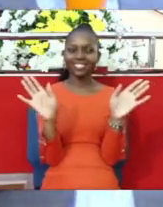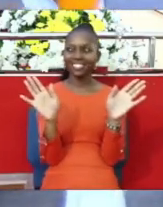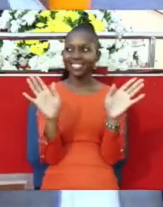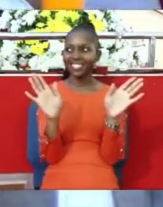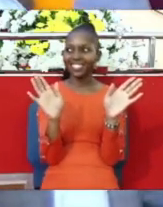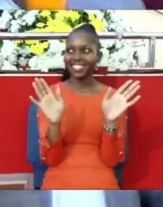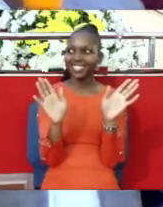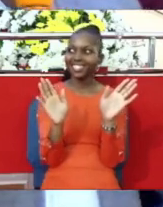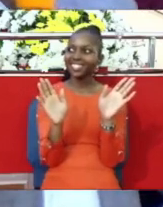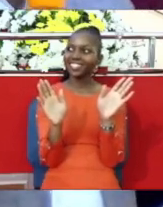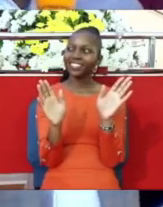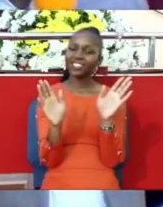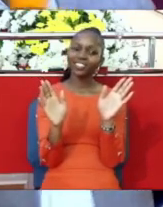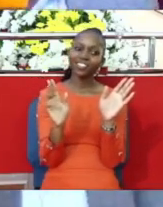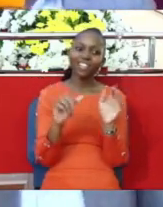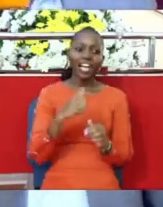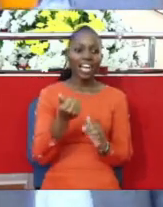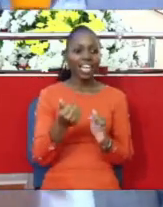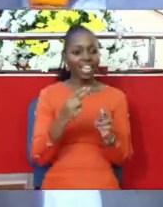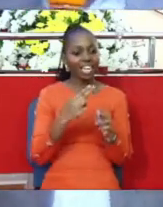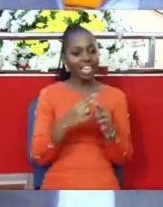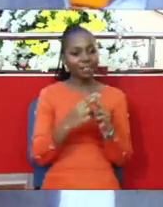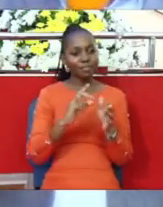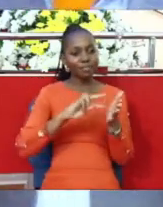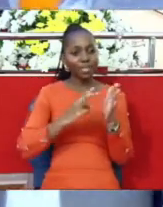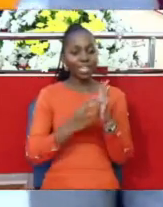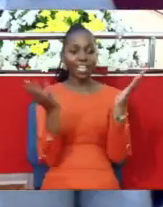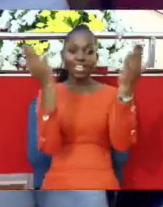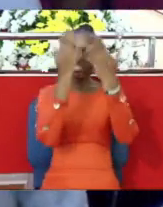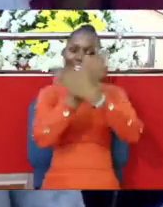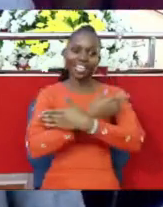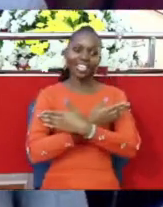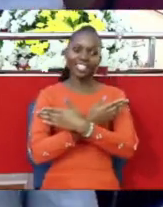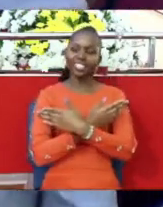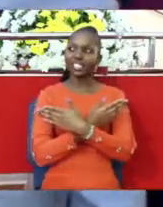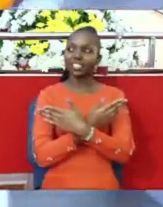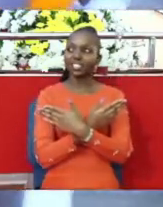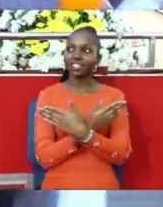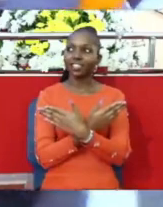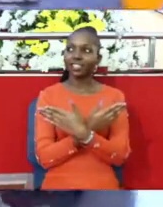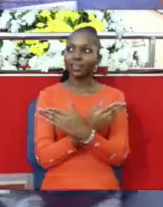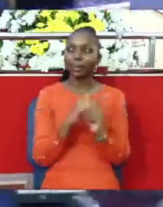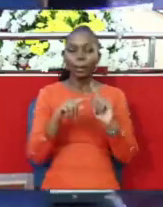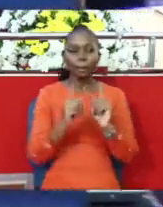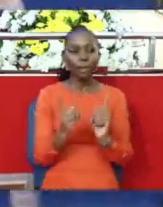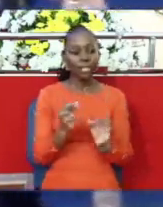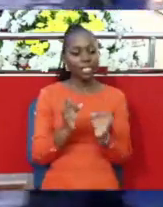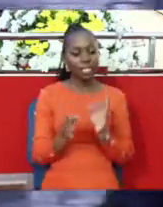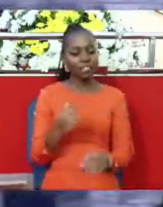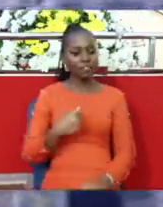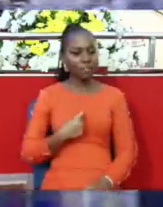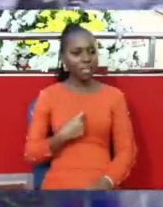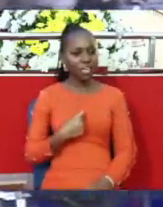Nduko. Nduko alikuja usiku. Hebu niwaachie hapo. Aha. But if I discover that the name that I was